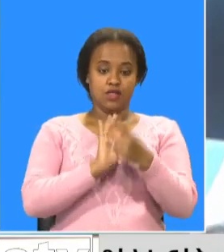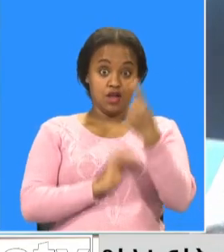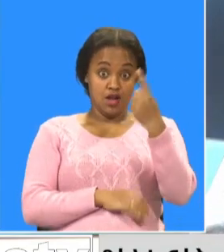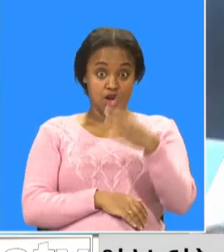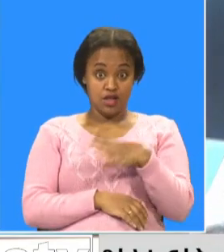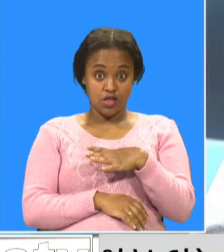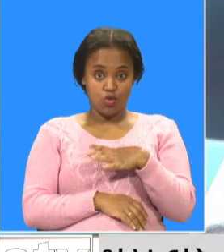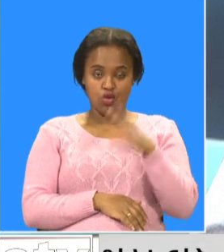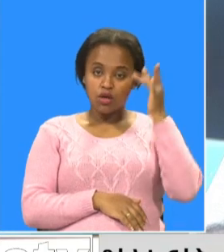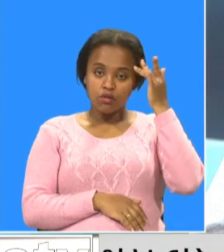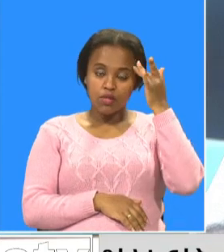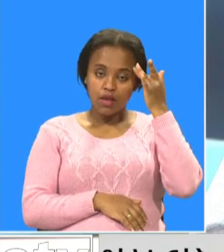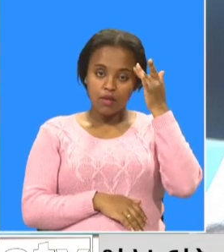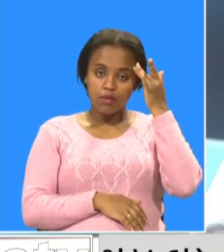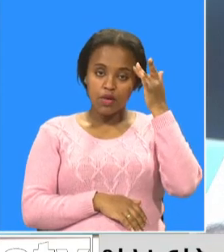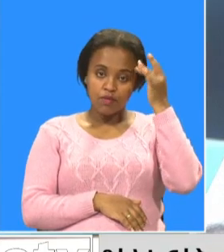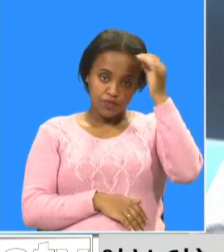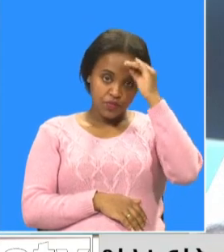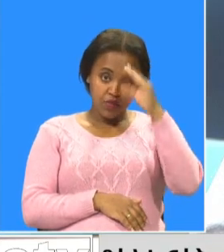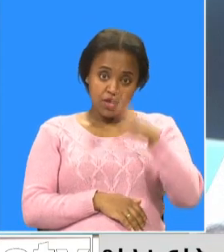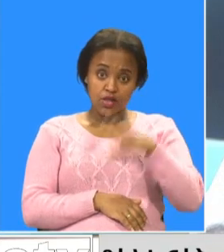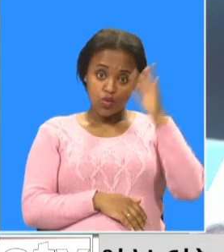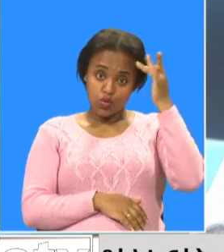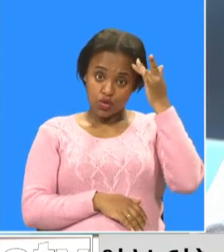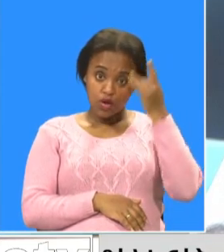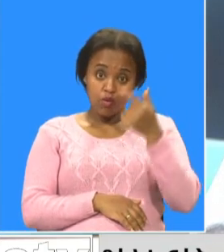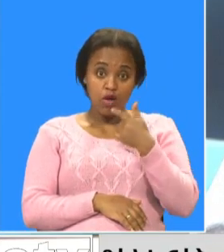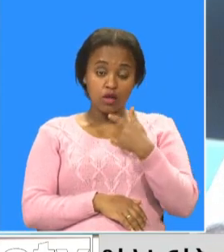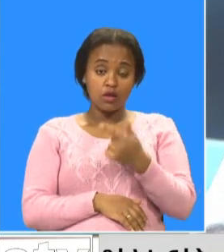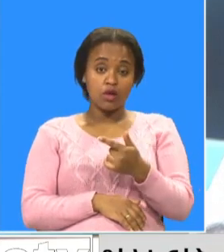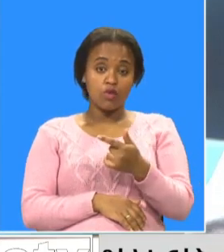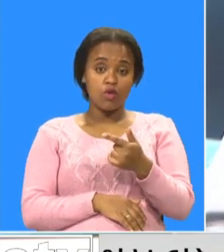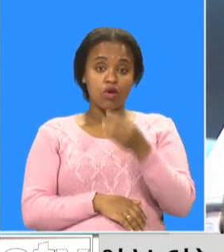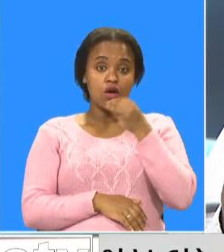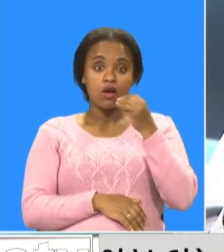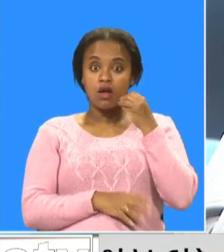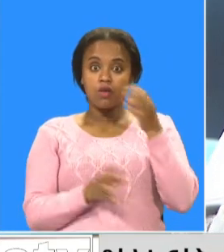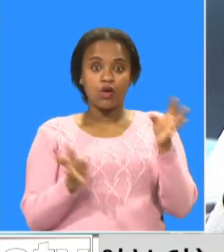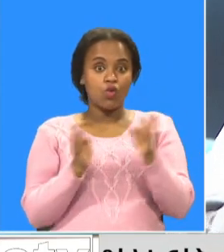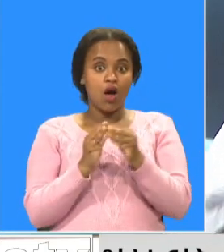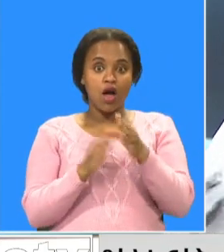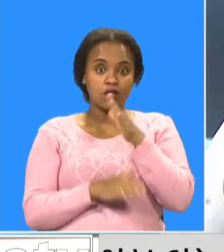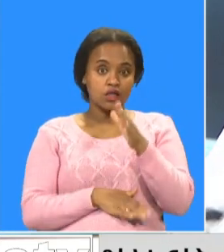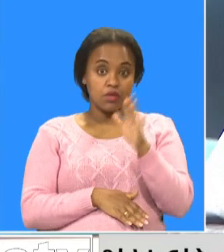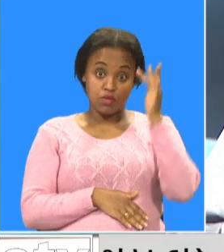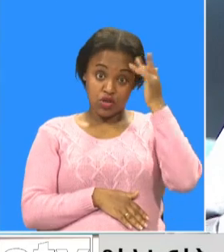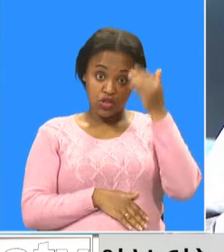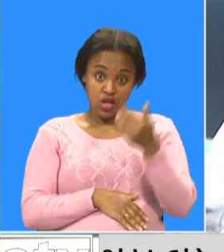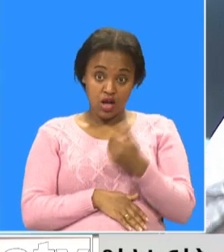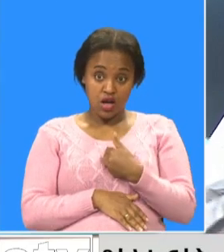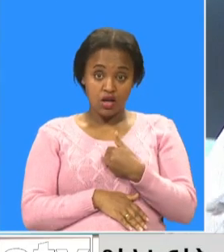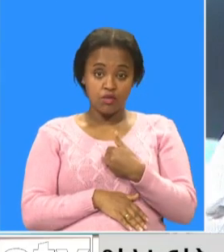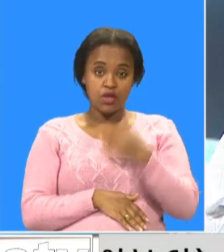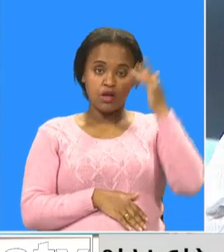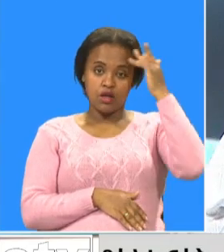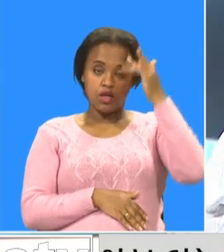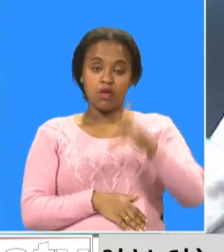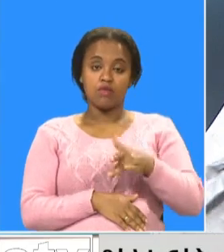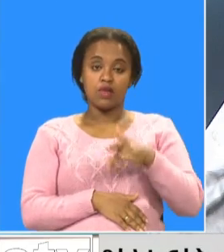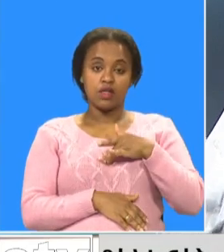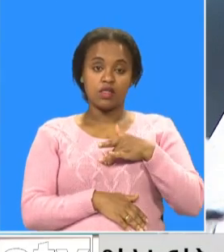ሰው ቢታመም ሰው ይታመዋል ተብሎ ከየቤቱ አይሰበሰብ። በሽታ ካለብን ህመም